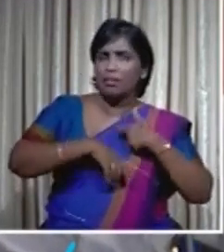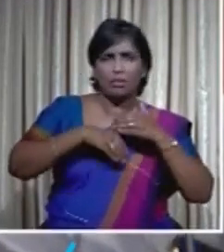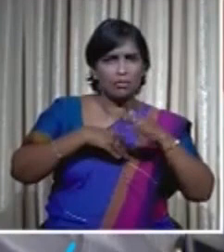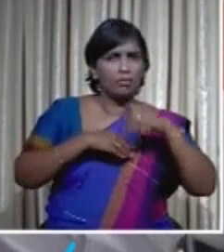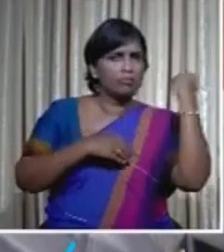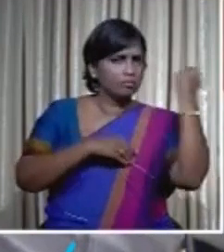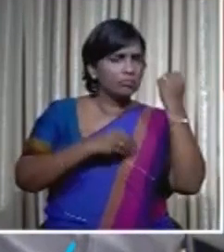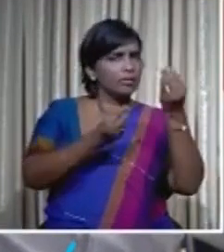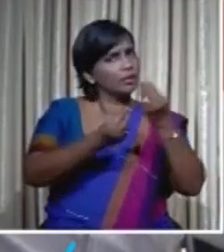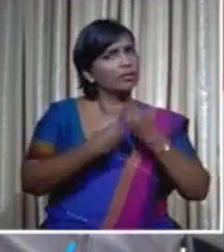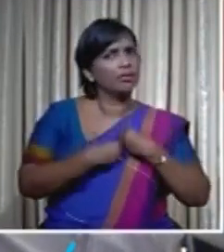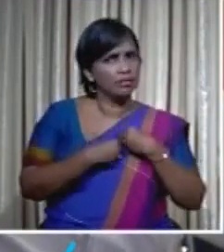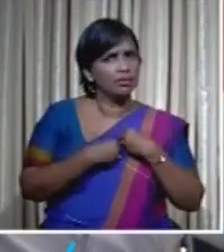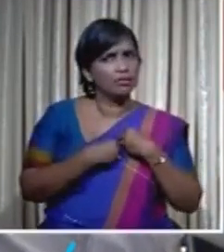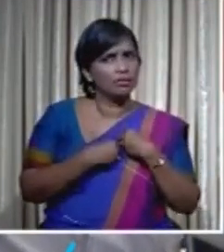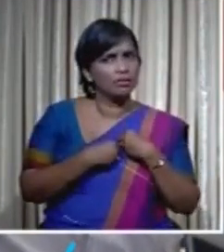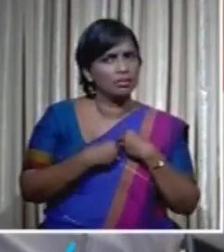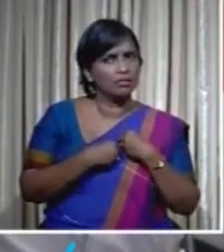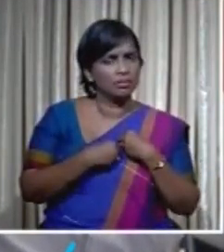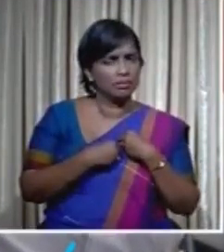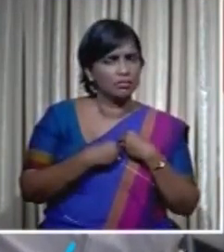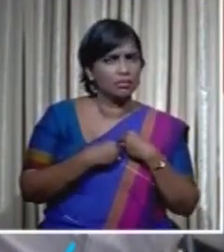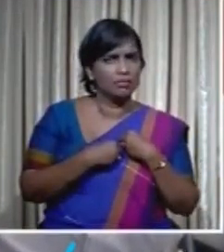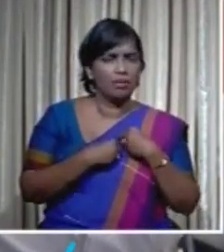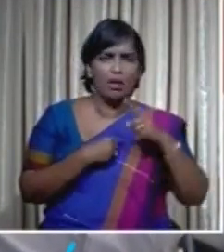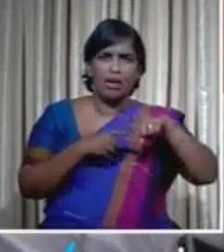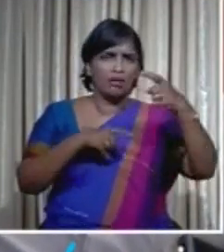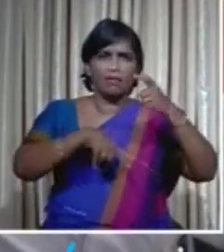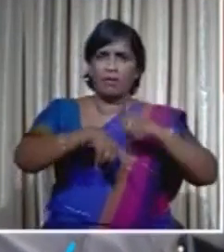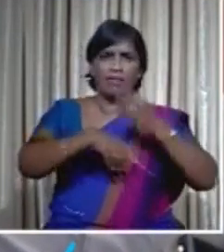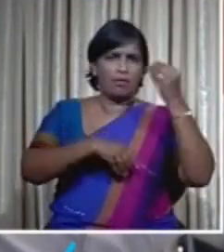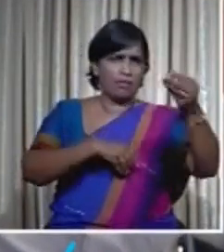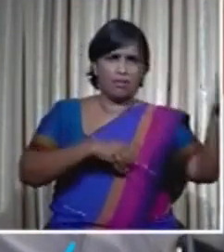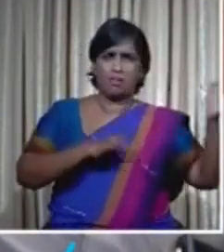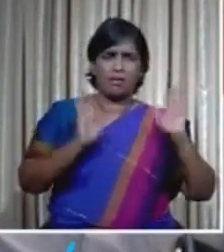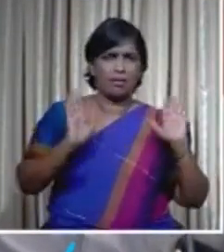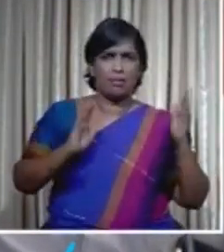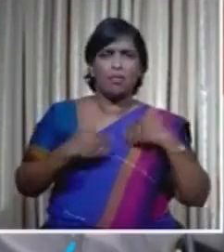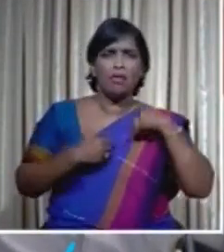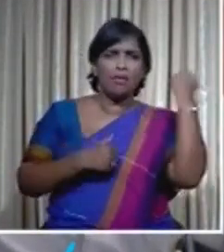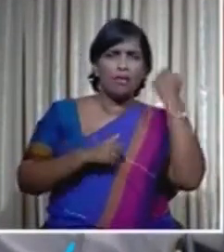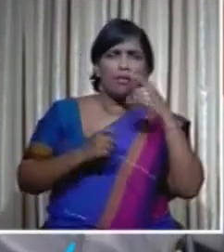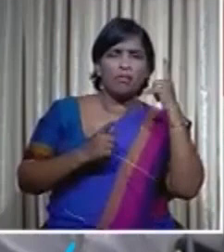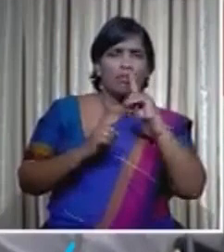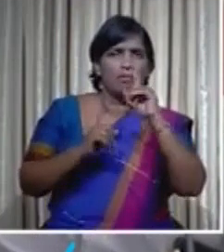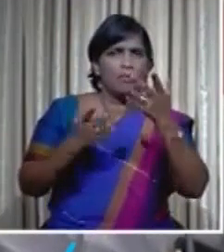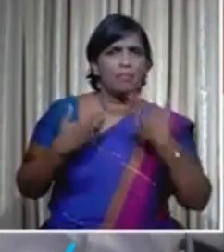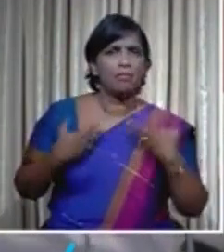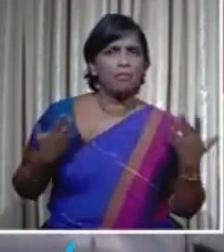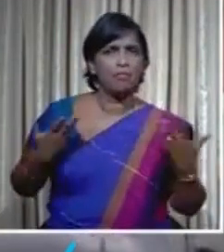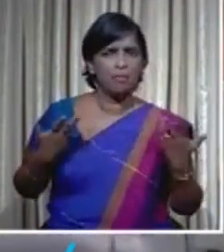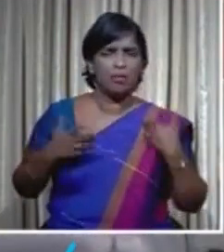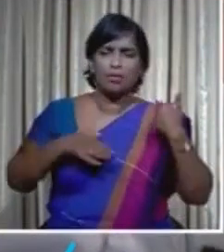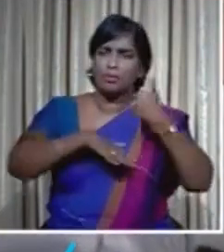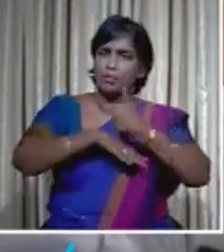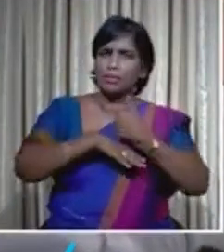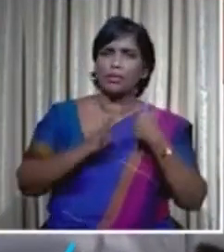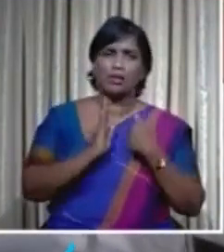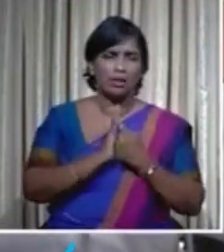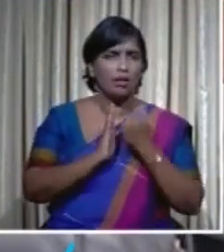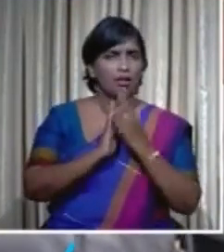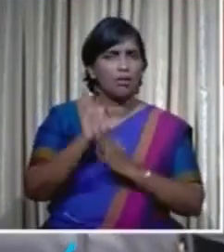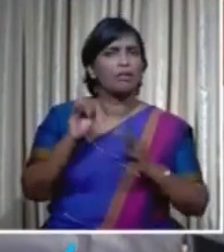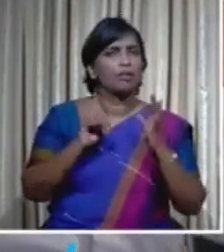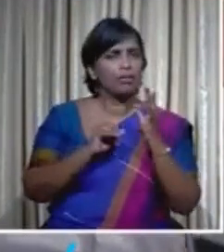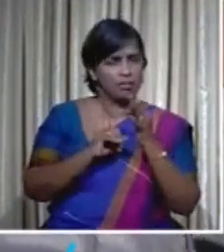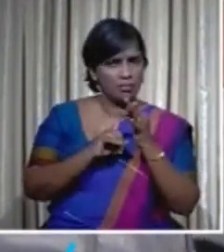அடுத்தவர் கேட்பதற்கெல்லாம் நேரம் கொடுத்தால் என்னால் பேச முடியாது. ஆகவேதான் கௌரவ தலைமைதாங்க உறுப்பினர்களை, இந்த